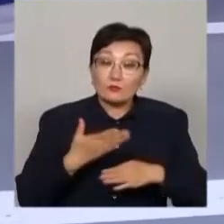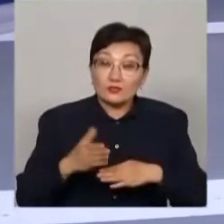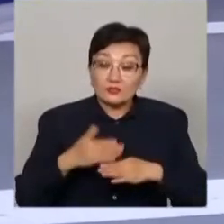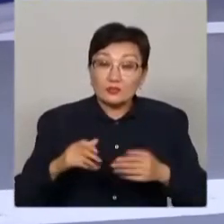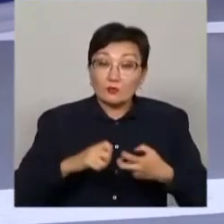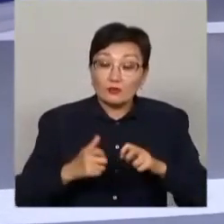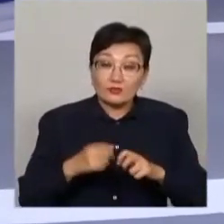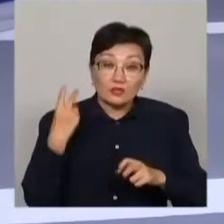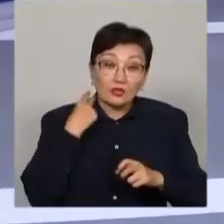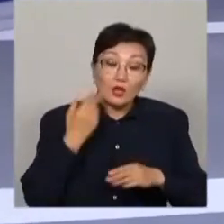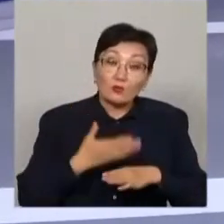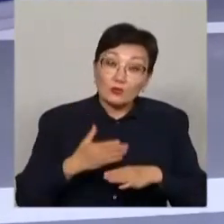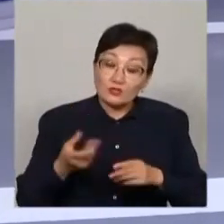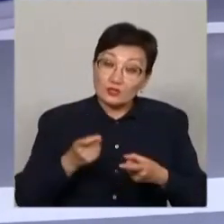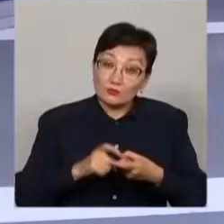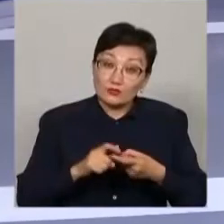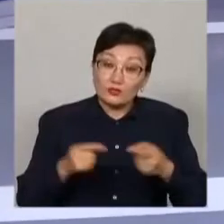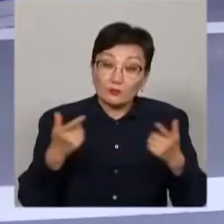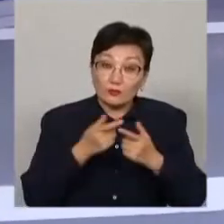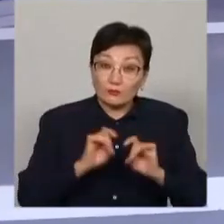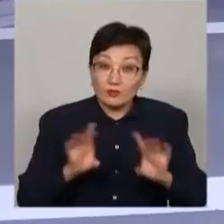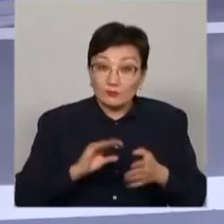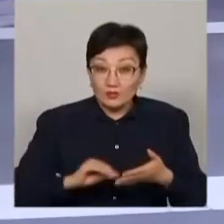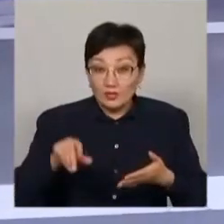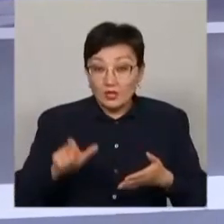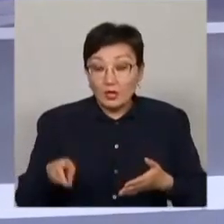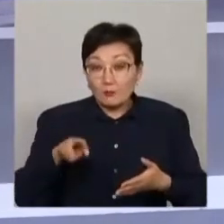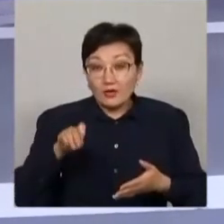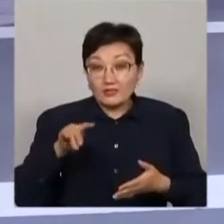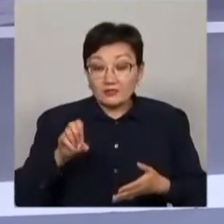проблемалық қарыздың үлесі жайында мәлімет бөріскен әріптесім Мадина Оқас болатын.